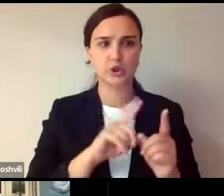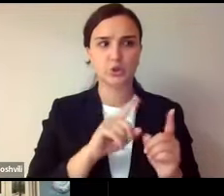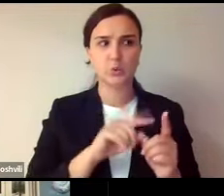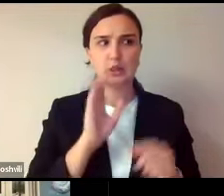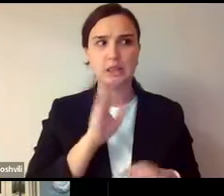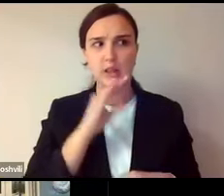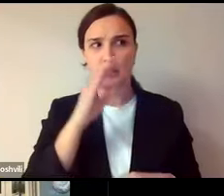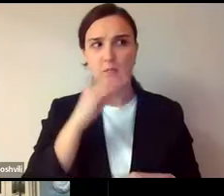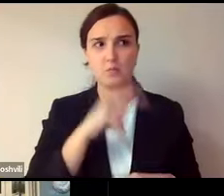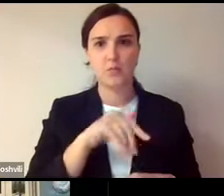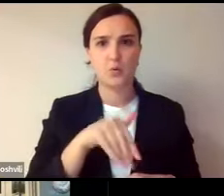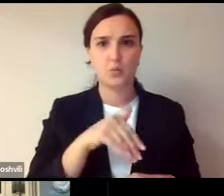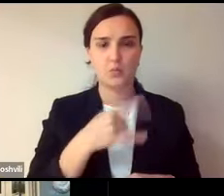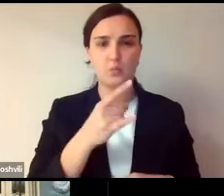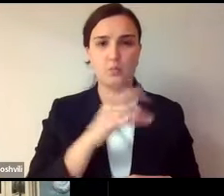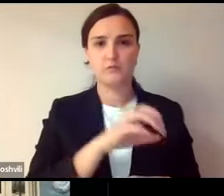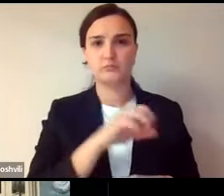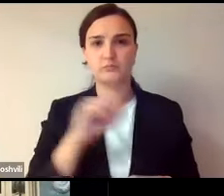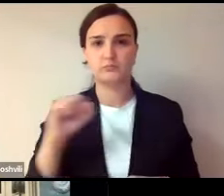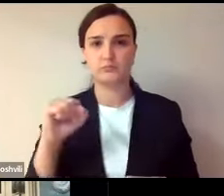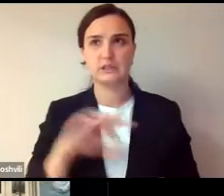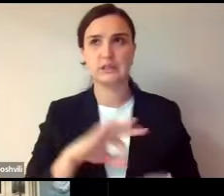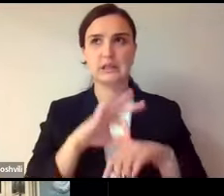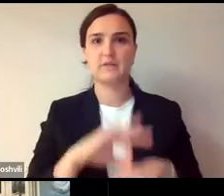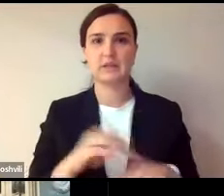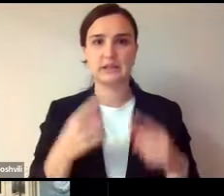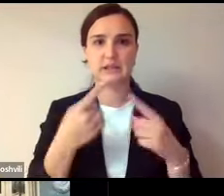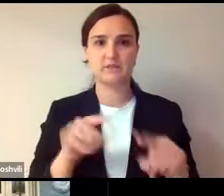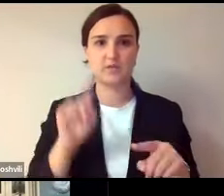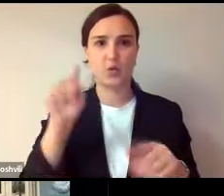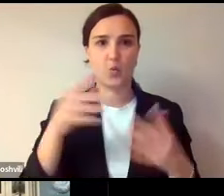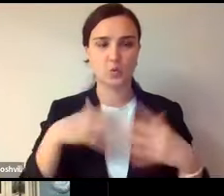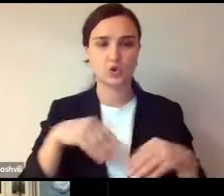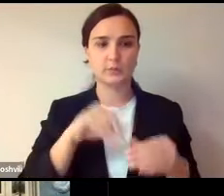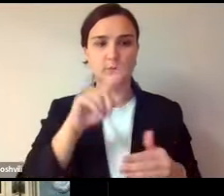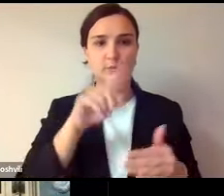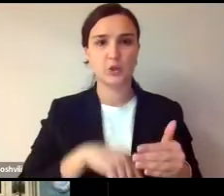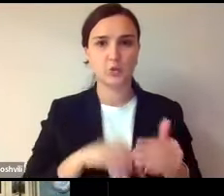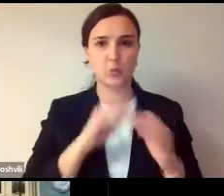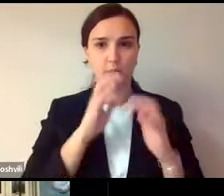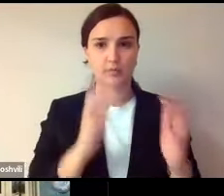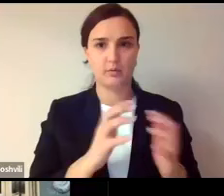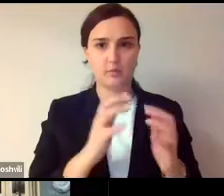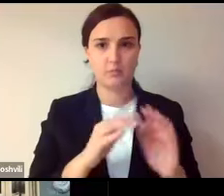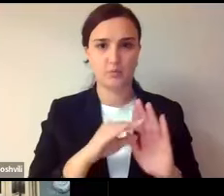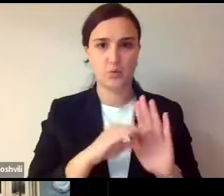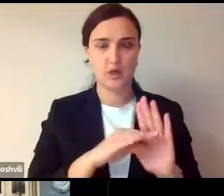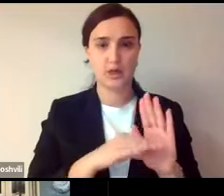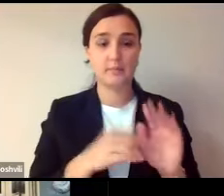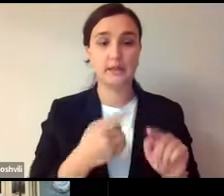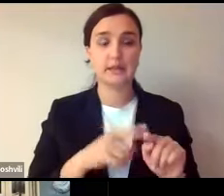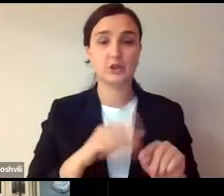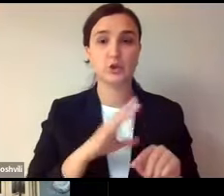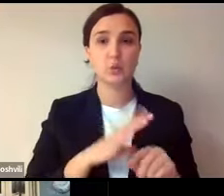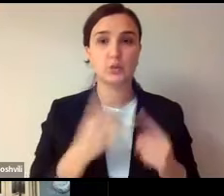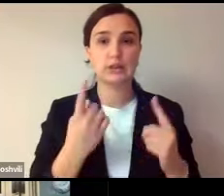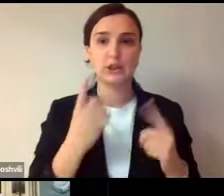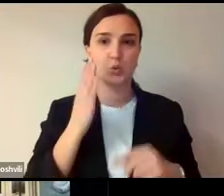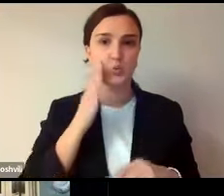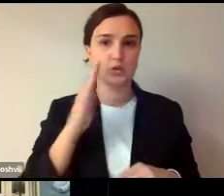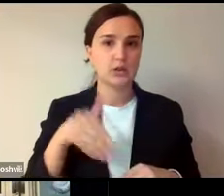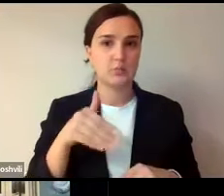მამა, მოკიდა ბავშვს ხელი და წაიყვანა სხვა ოჯახში მინდობით აღზრდის პროგრამით. ეს იყო ძალიან დიდი უსამართლობა, იმიტომ